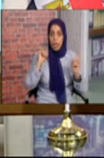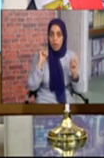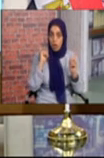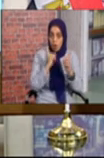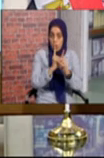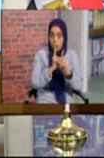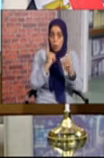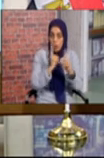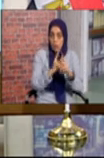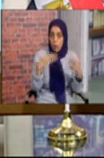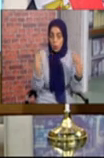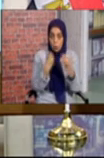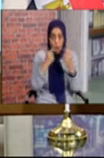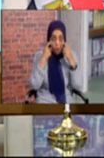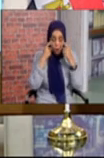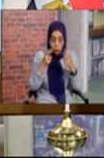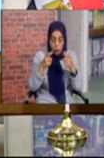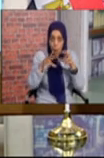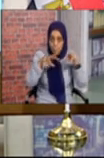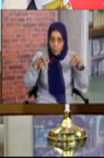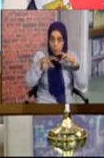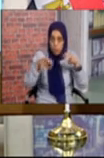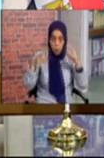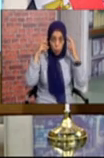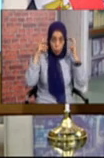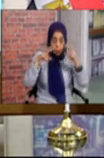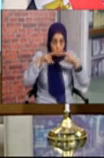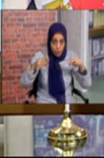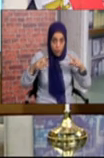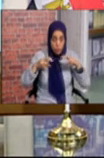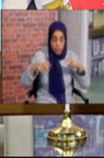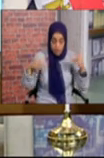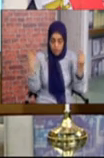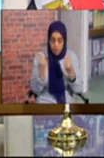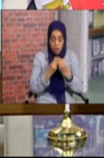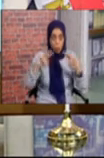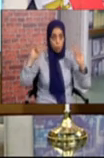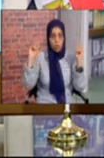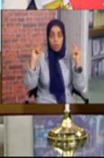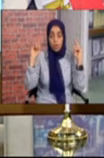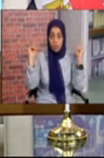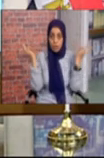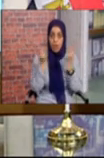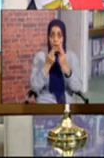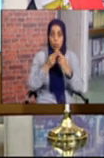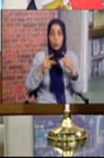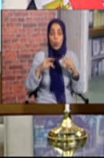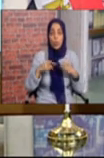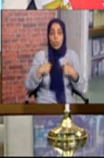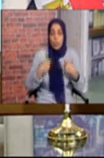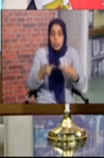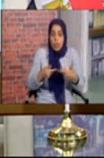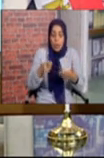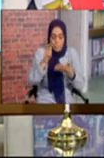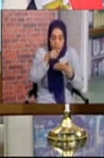نقرب الرؤى من بعض ونقرب المفاهيم من أجل النهوض لبلادنا. إحنا مش قاعدين، هو سيادة الرئيس بيوري إن أنا